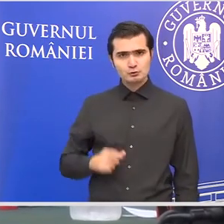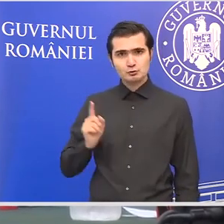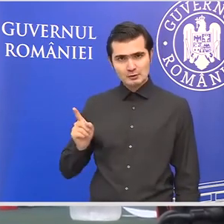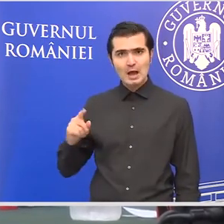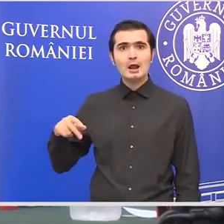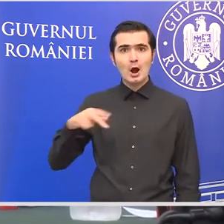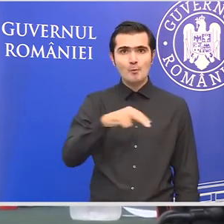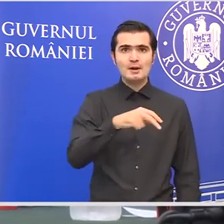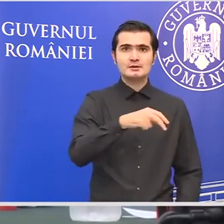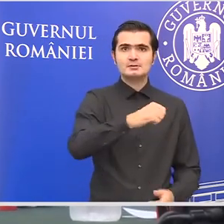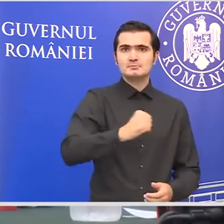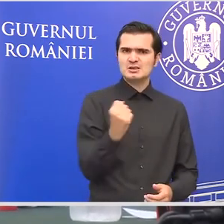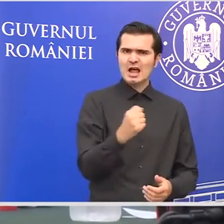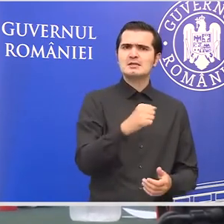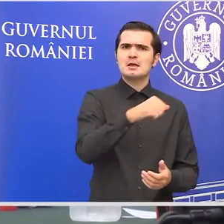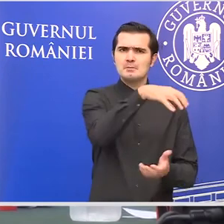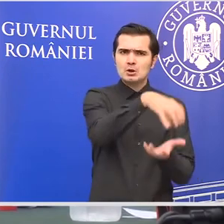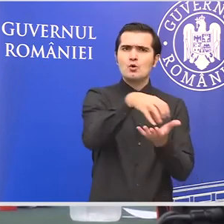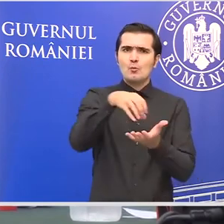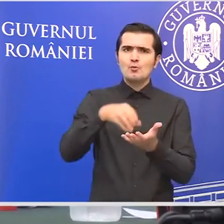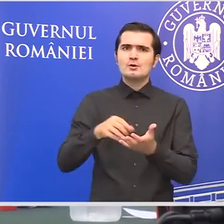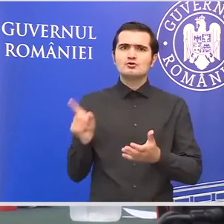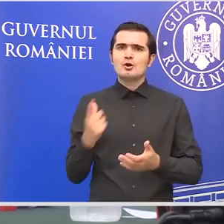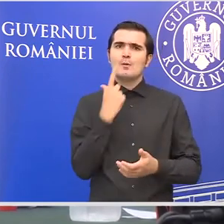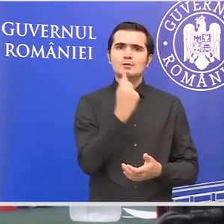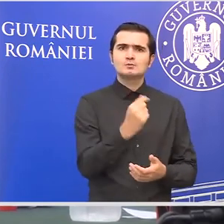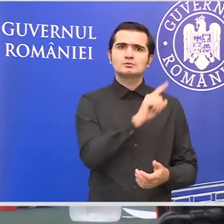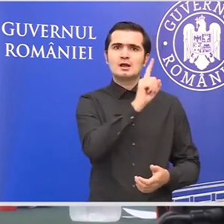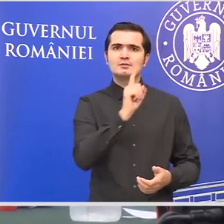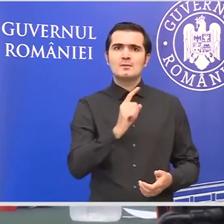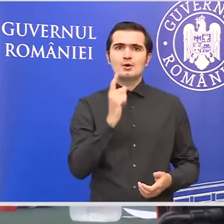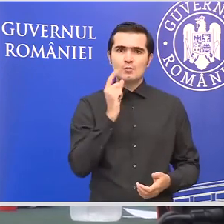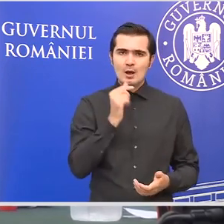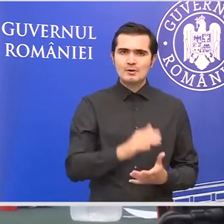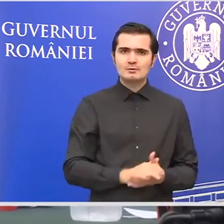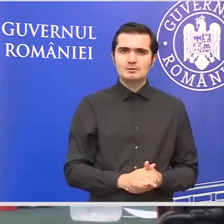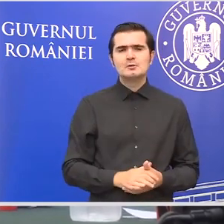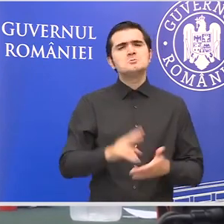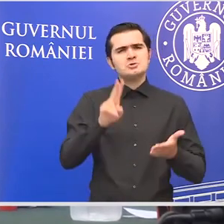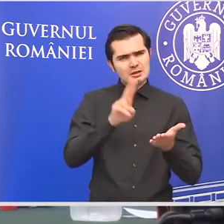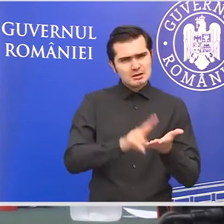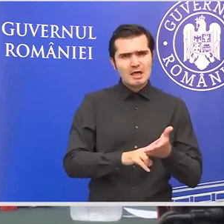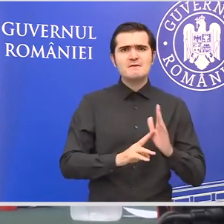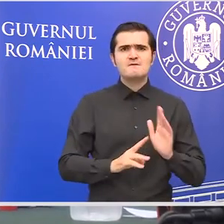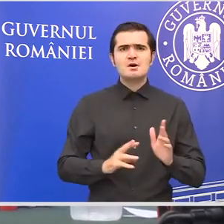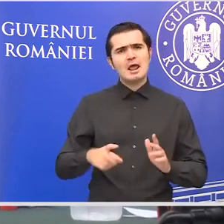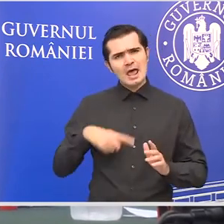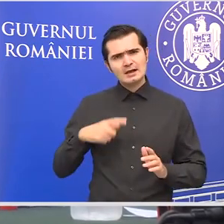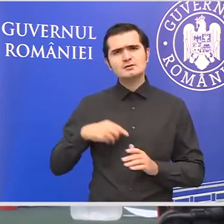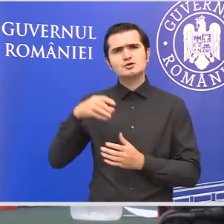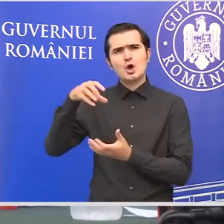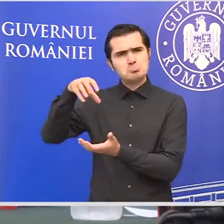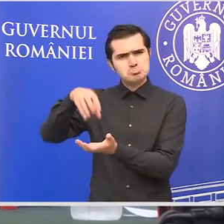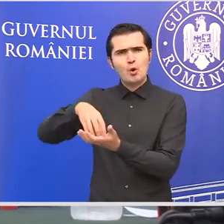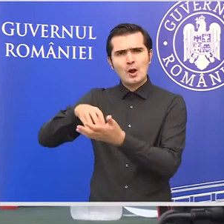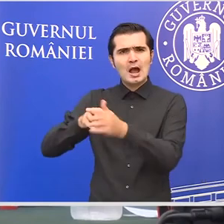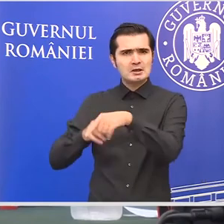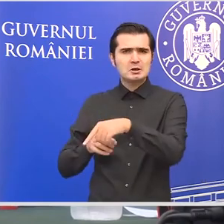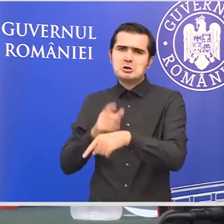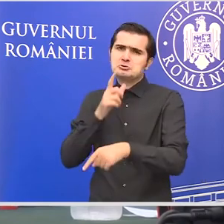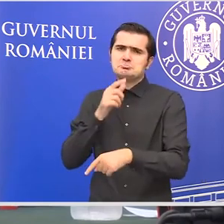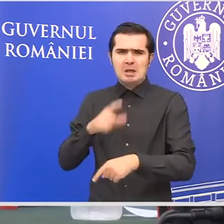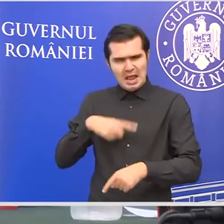comunele respective și au răspuns la întrebările oamenilor. Într-adevăr, sunt localități în care